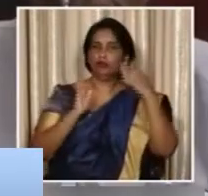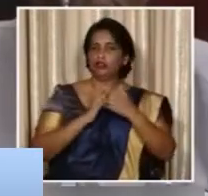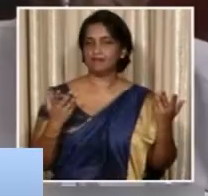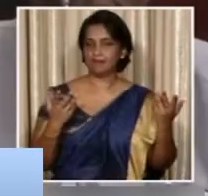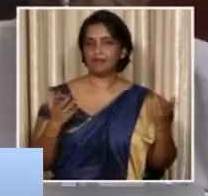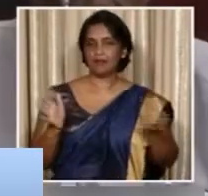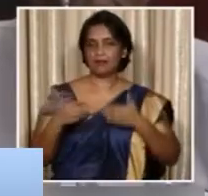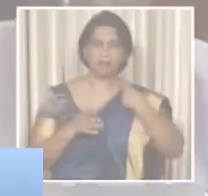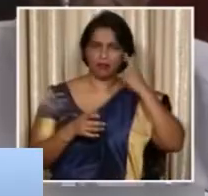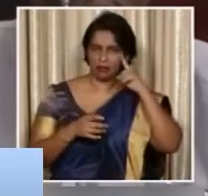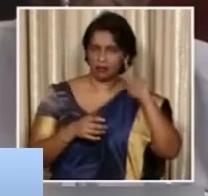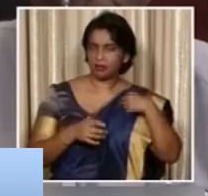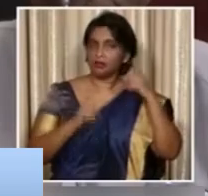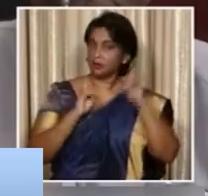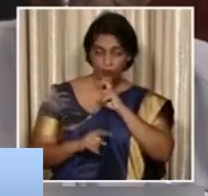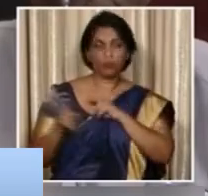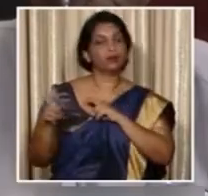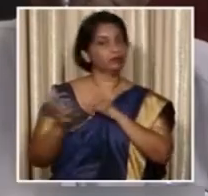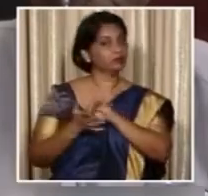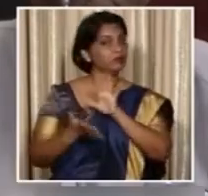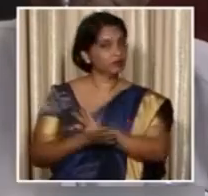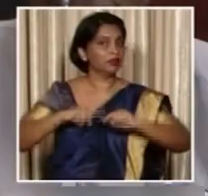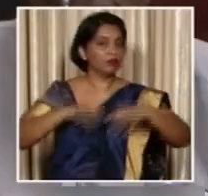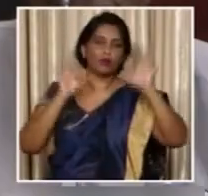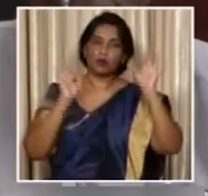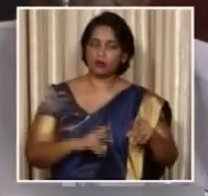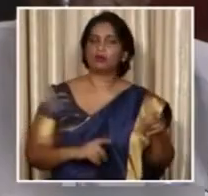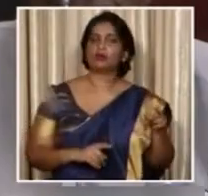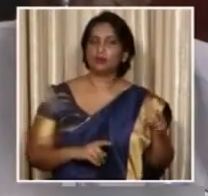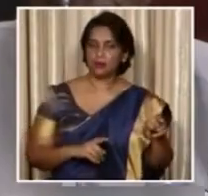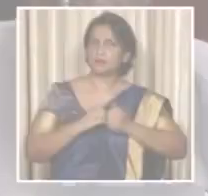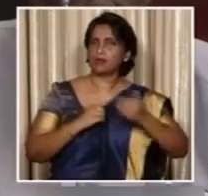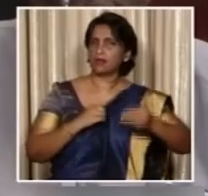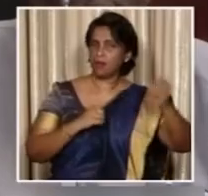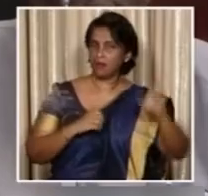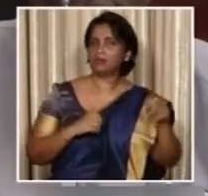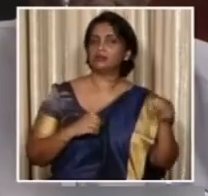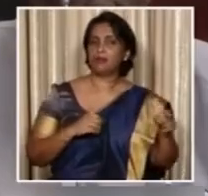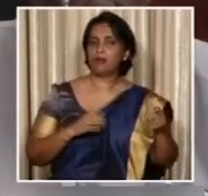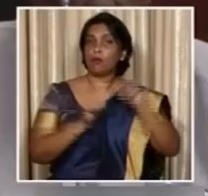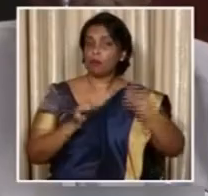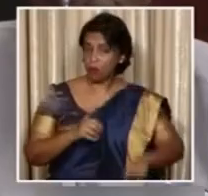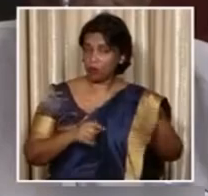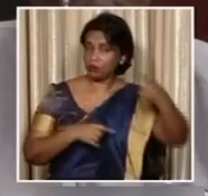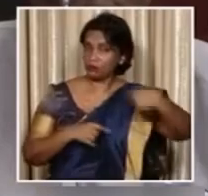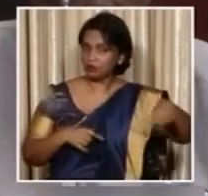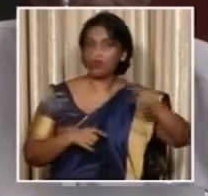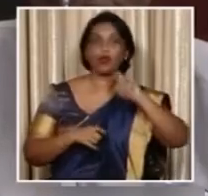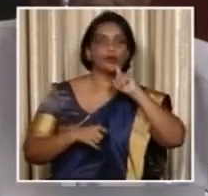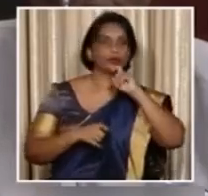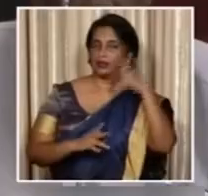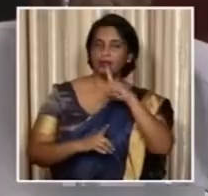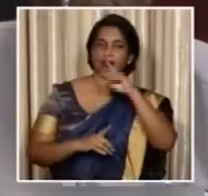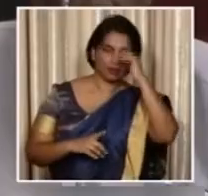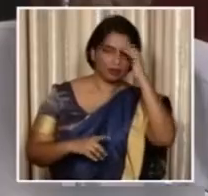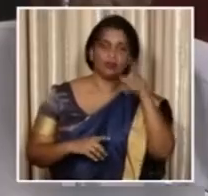සාකච්ඡා කරුවා කියලා පුවත්පත්වල තිබ්බා. නඩු තීන්දුව ක්‍රියාත්මක නොකර මේක ඇදගෙන යන්න හැදුවොත් මුළු කැබිනට් මණ්ඩලයම අධිකරණයට අපහාස කිරීමක්